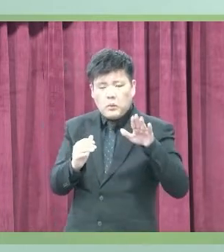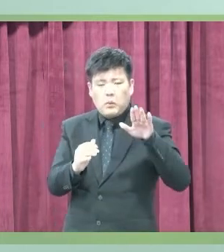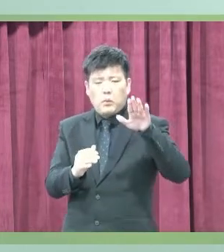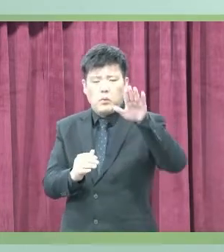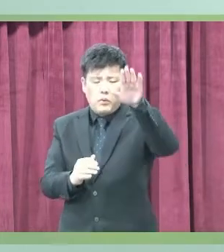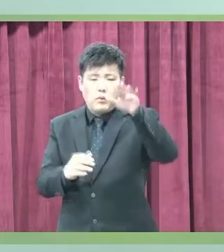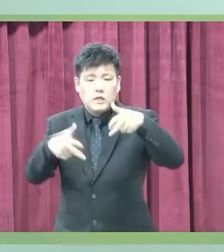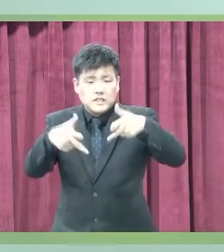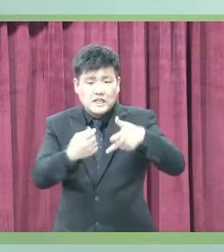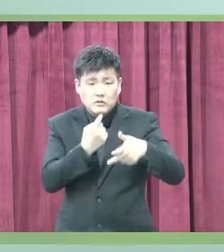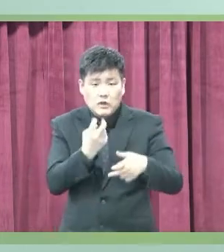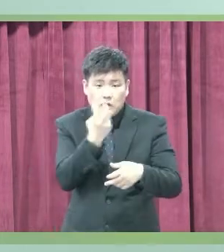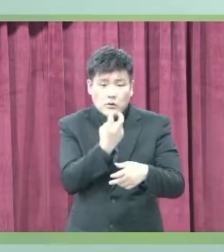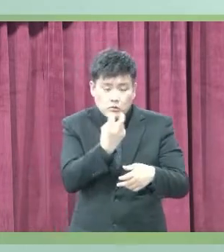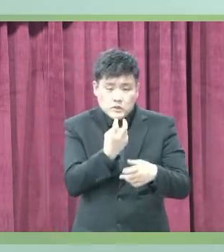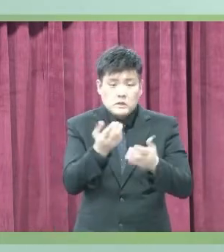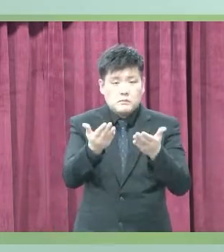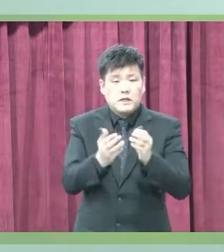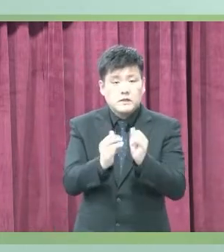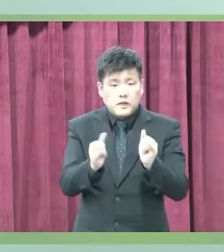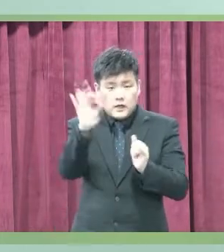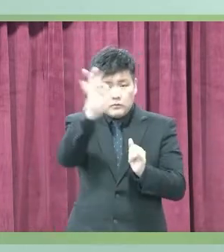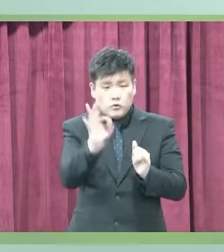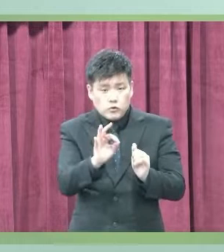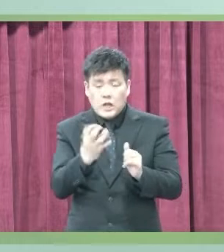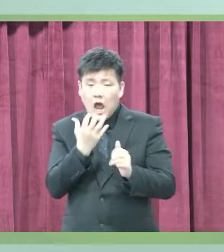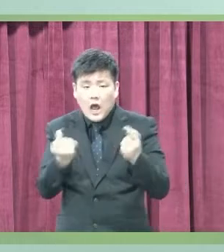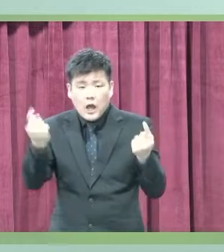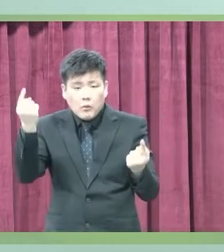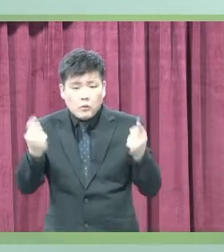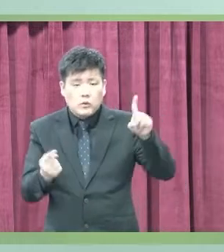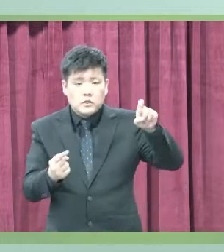장애인의 구강건강검진 수검률은 그 비장애인보다